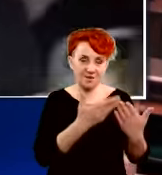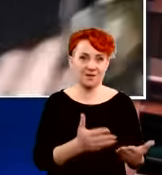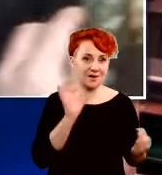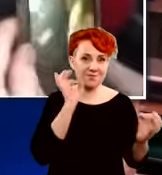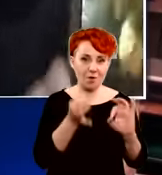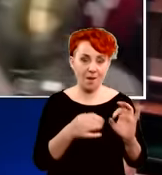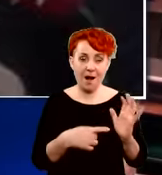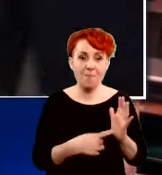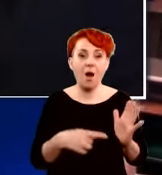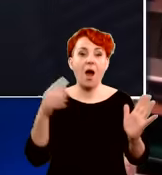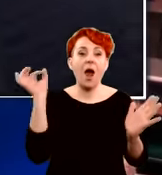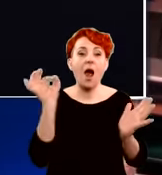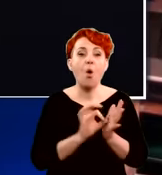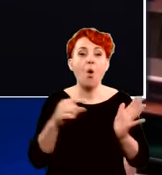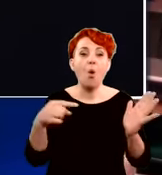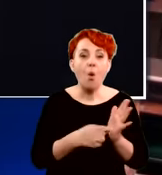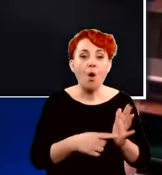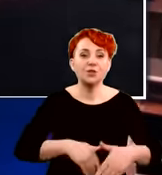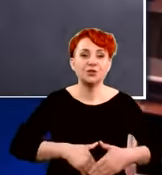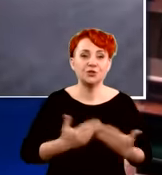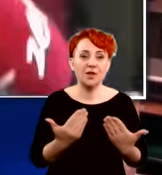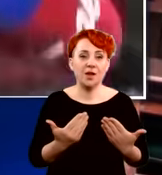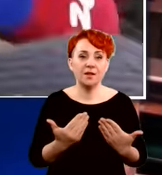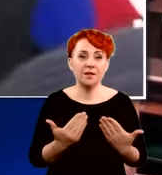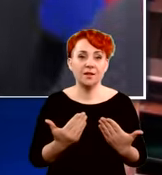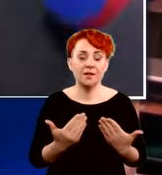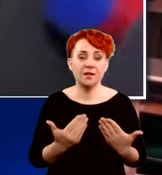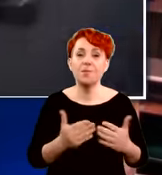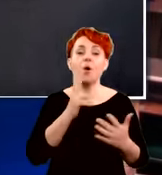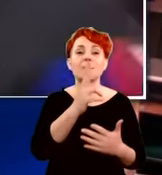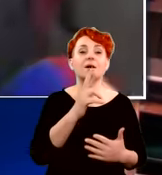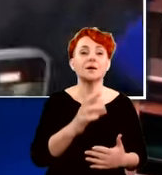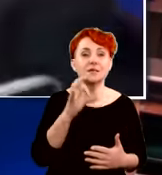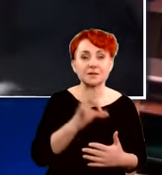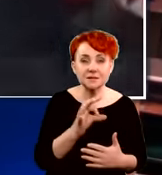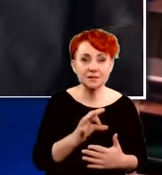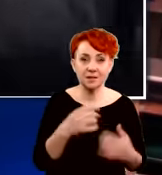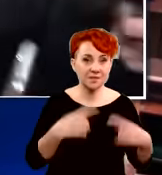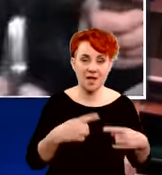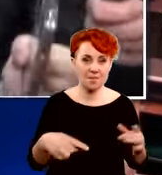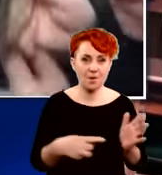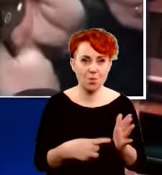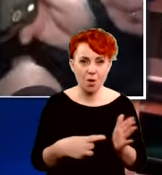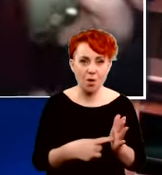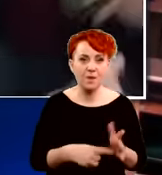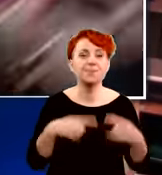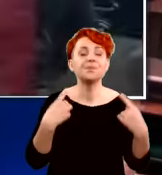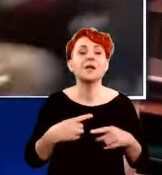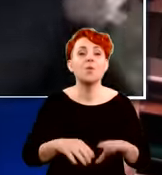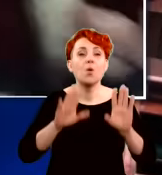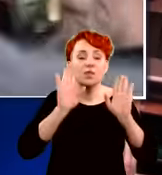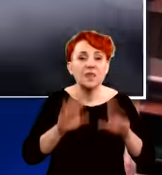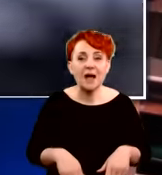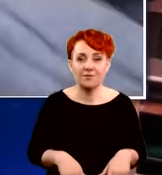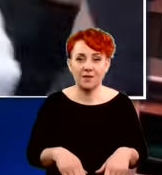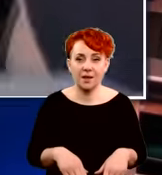dniu, kiedy wysłał to, nie, bo w Krajowym Rejestrze Karnym tego nie było. Mało tego, nie było nawet wtedy,